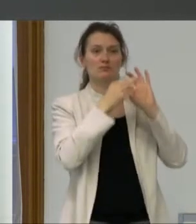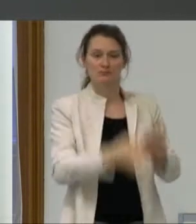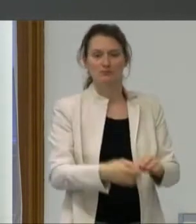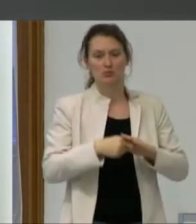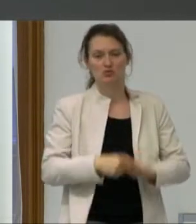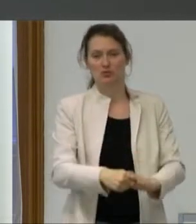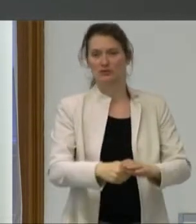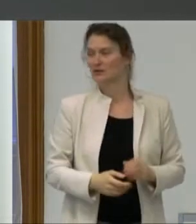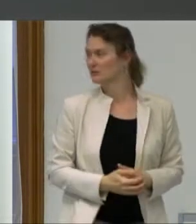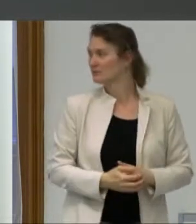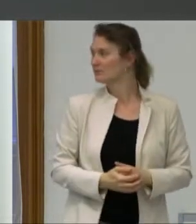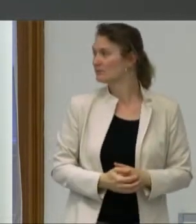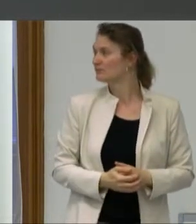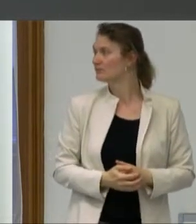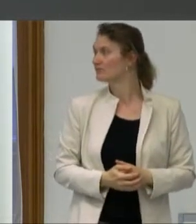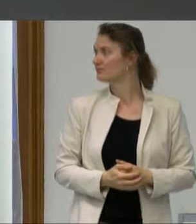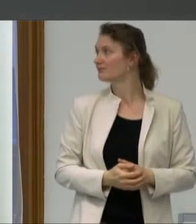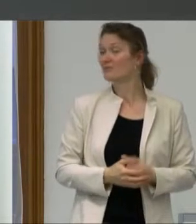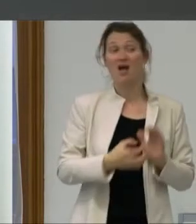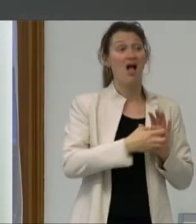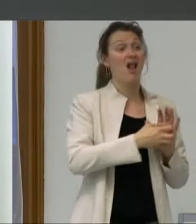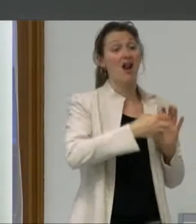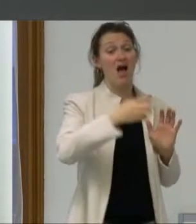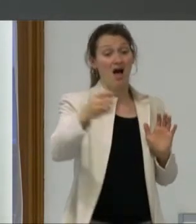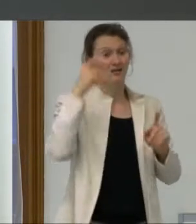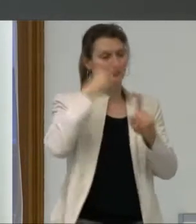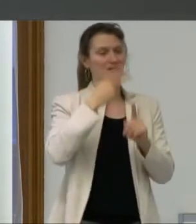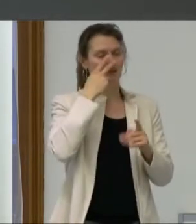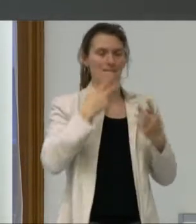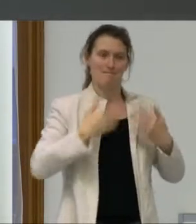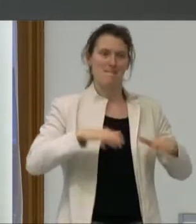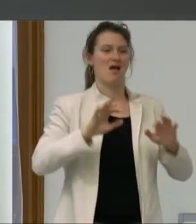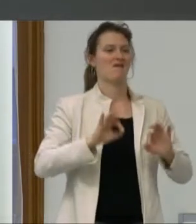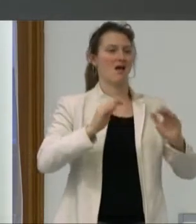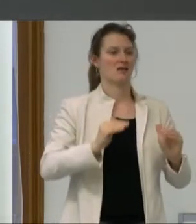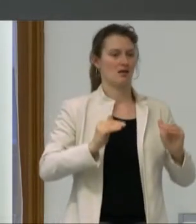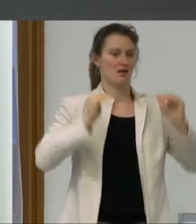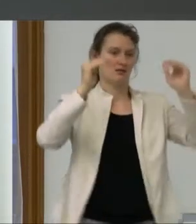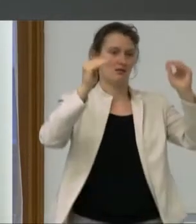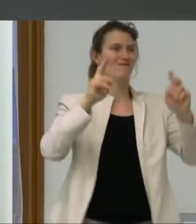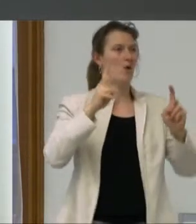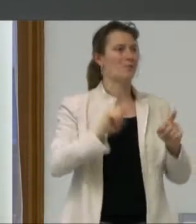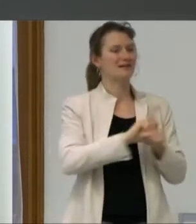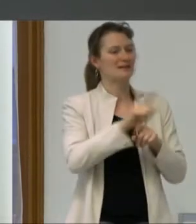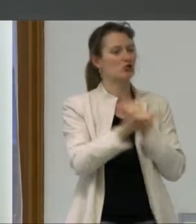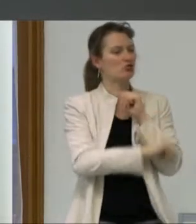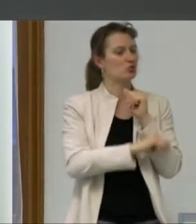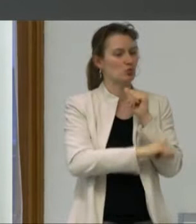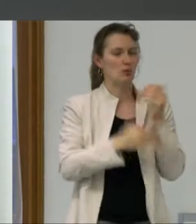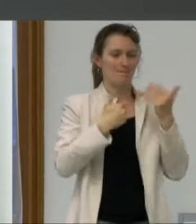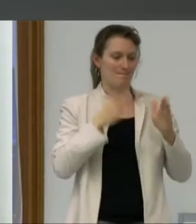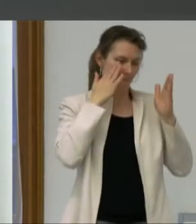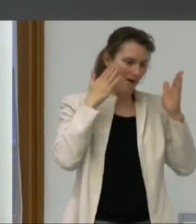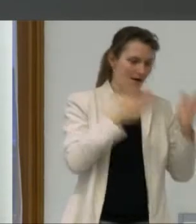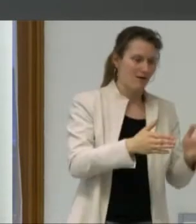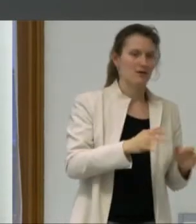unterstützt. Es ermöglicht langfristig unserer Meinung nach eine Qualitätssteigerung, weil es mehr Zeit für das Studium